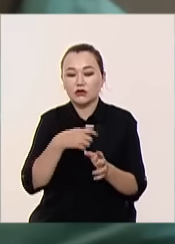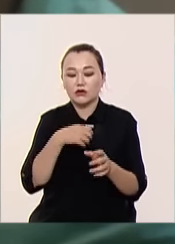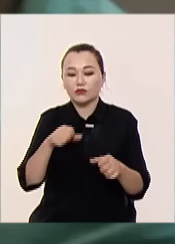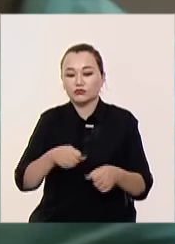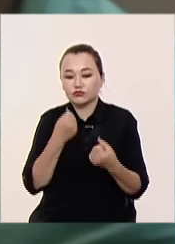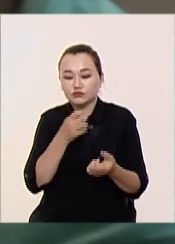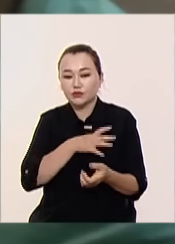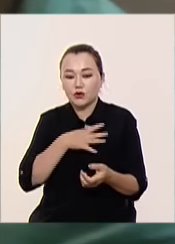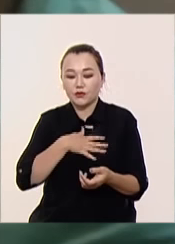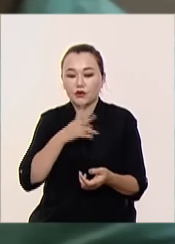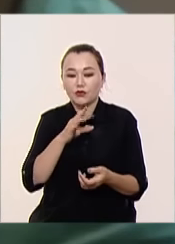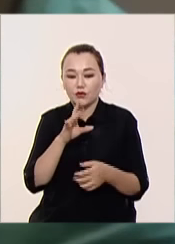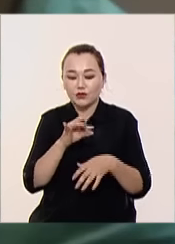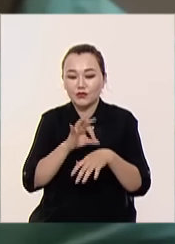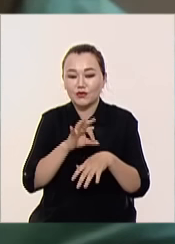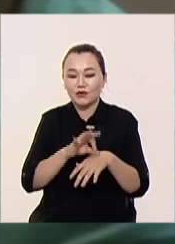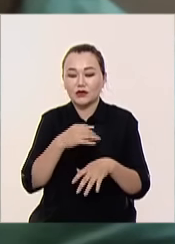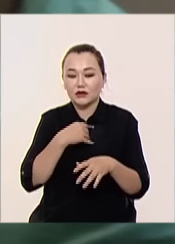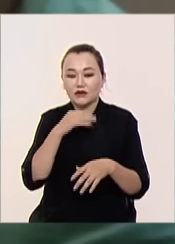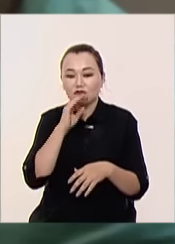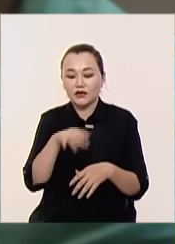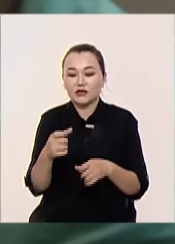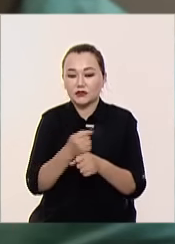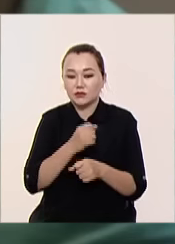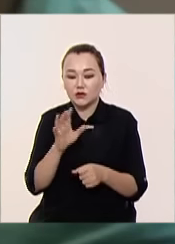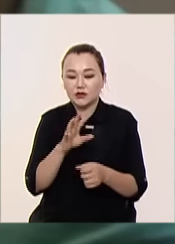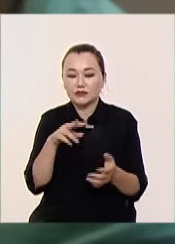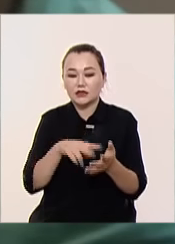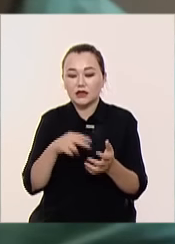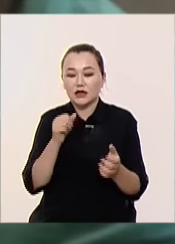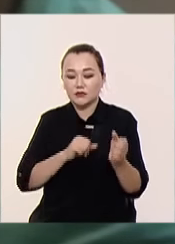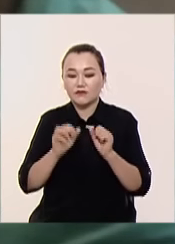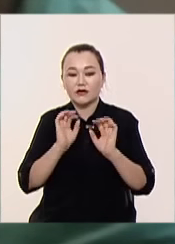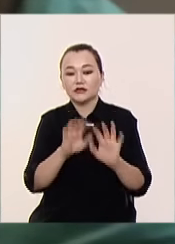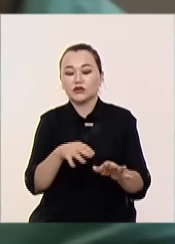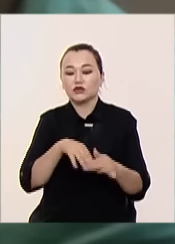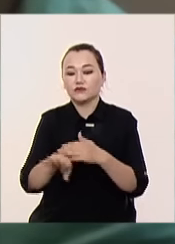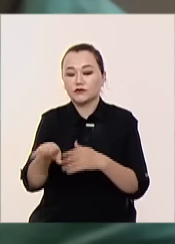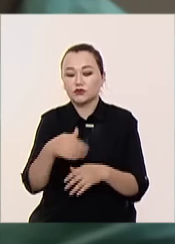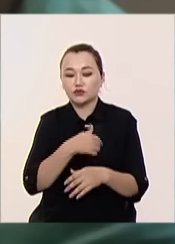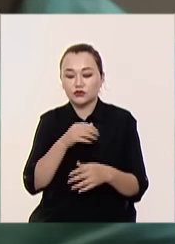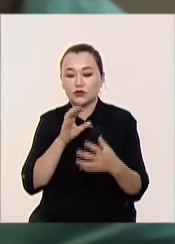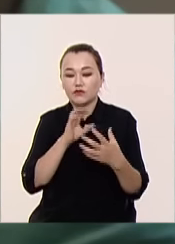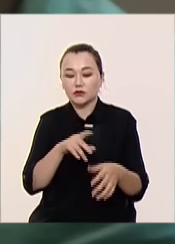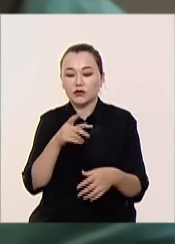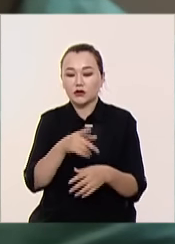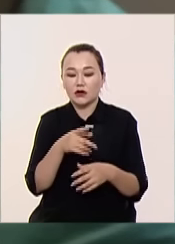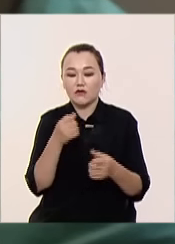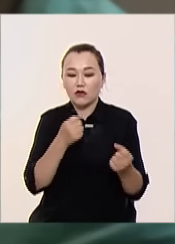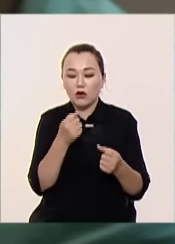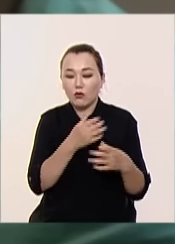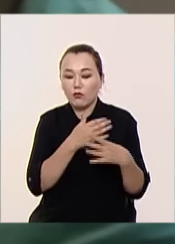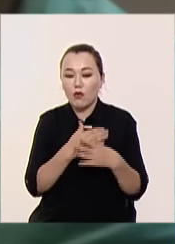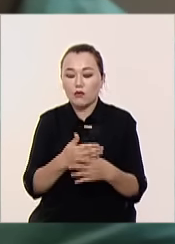ударила. У меня варикоз. Я кричала, хватит, не бейте. Стала отбиваться, чтобы выйти из автобуса. Но ей на выручку водитель